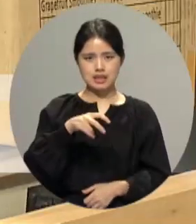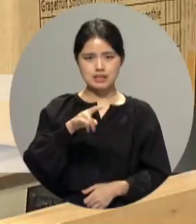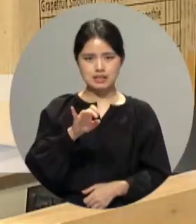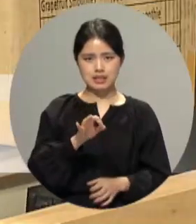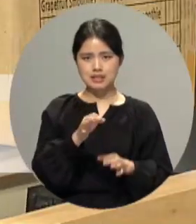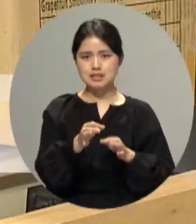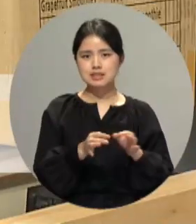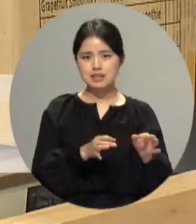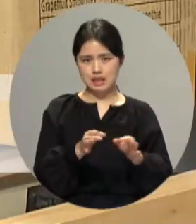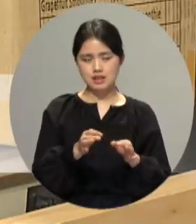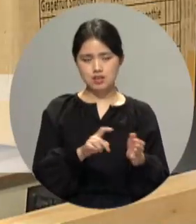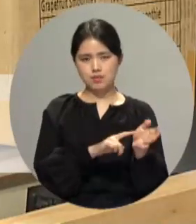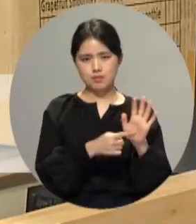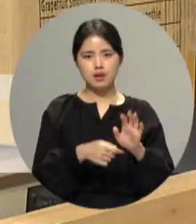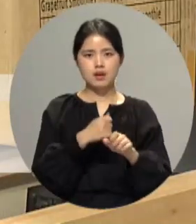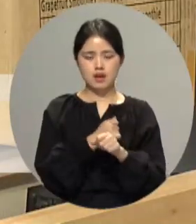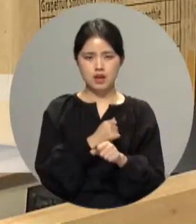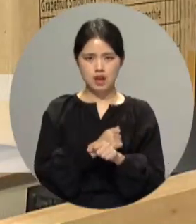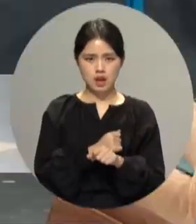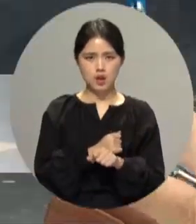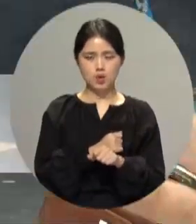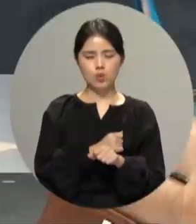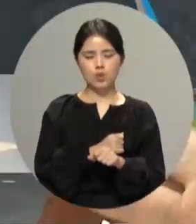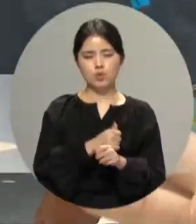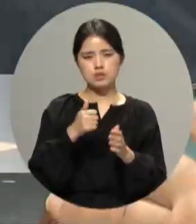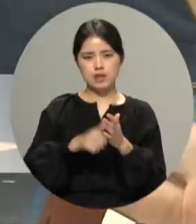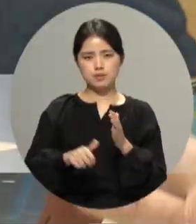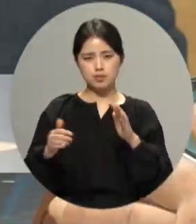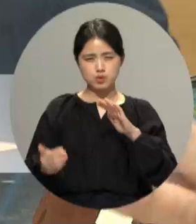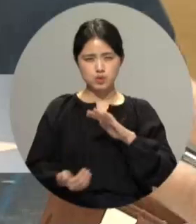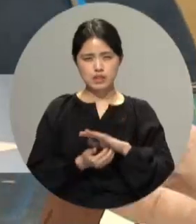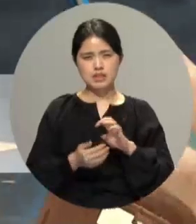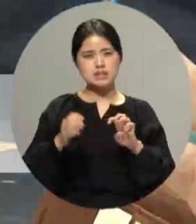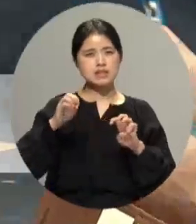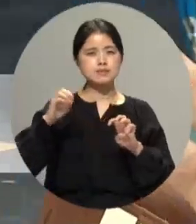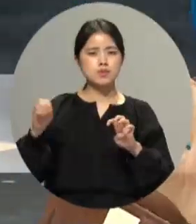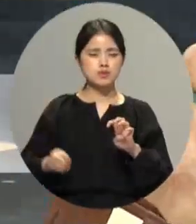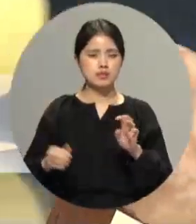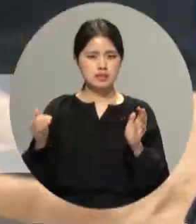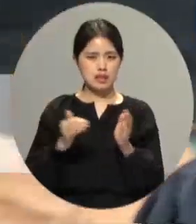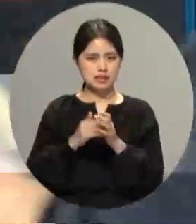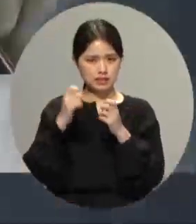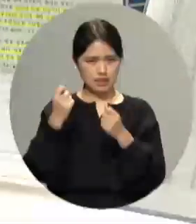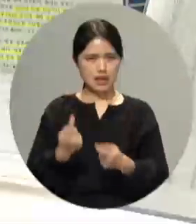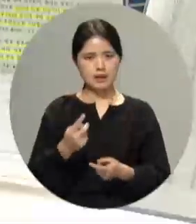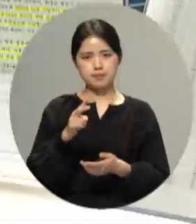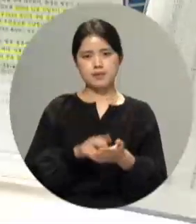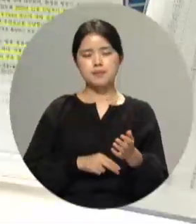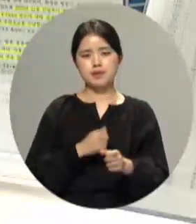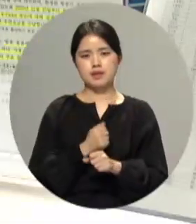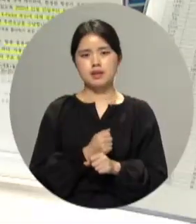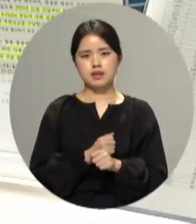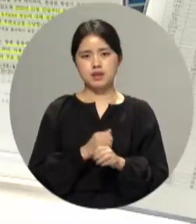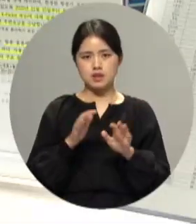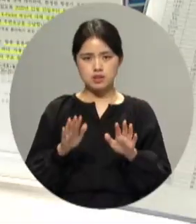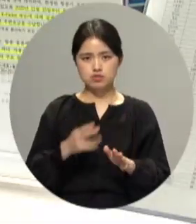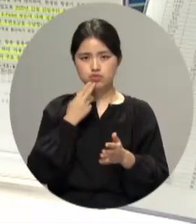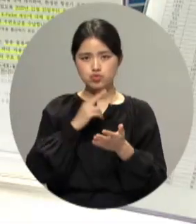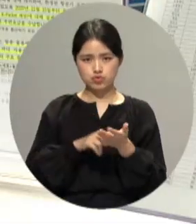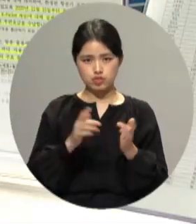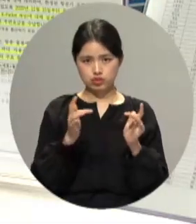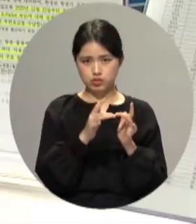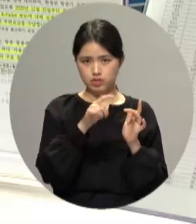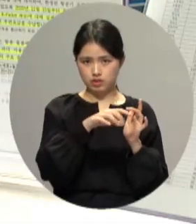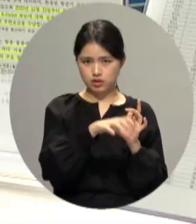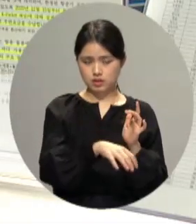설 브랜드관을 개설하고 상품을 최대 40%까지 할인 판매합니다. 현재 우체국